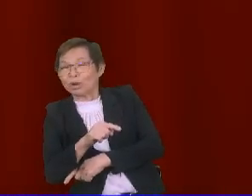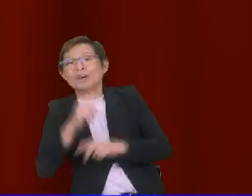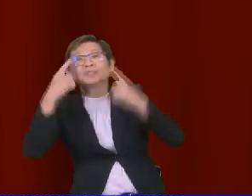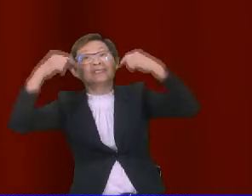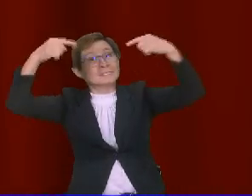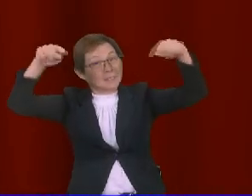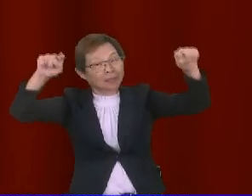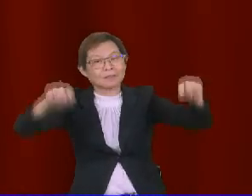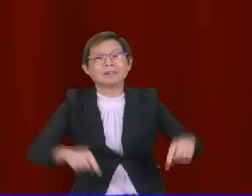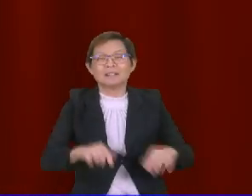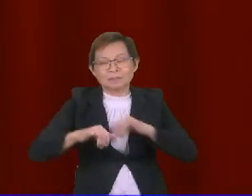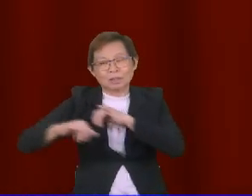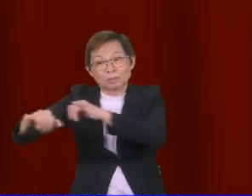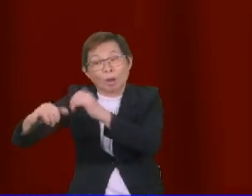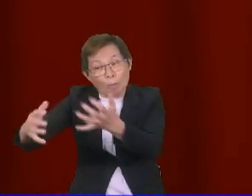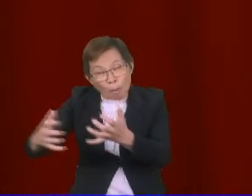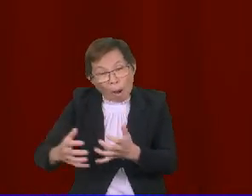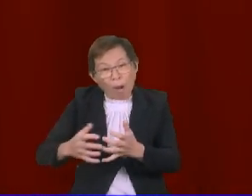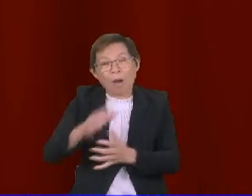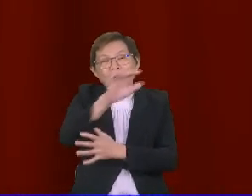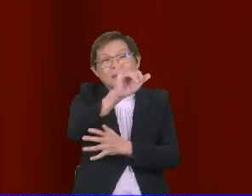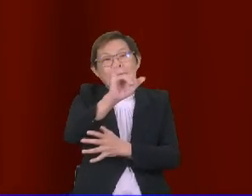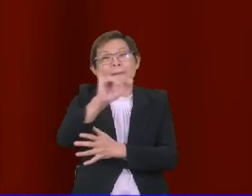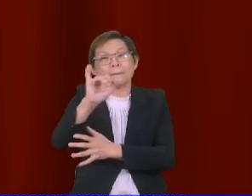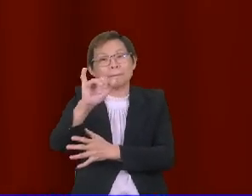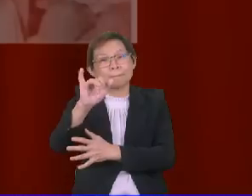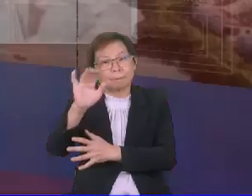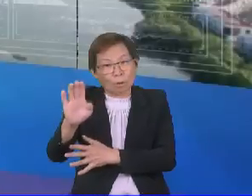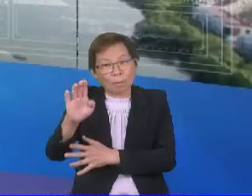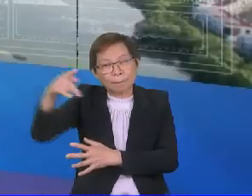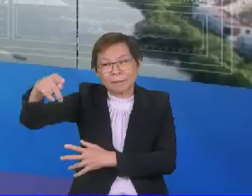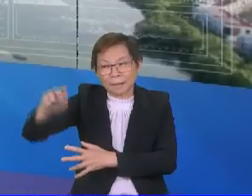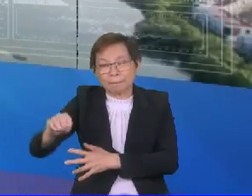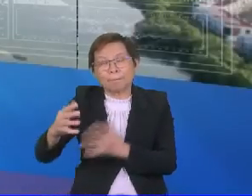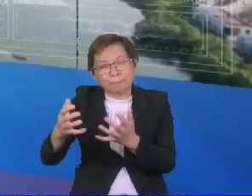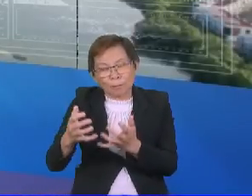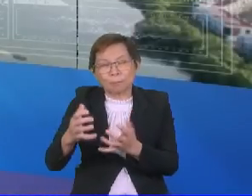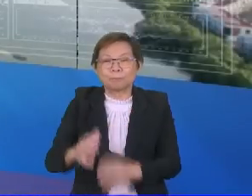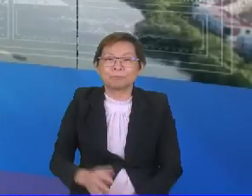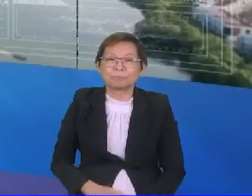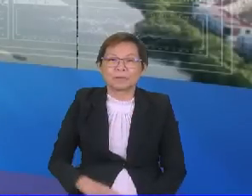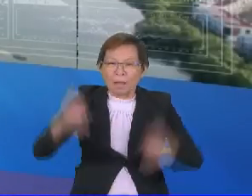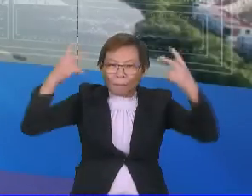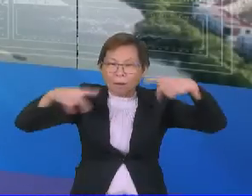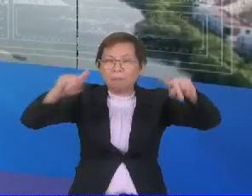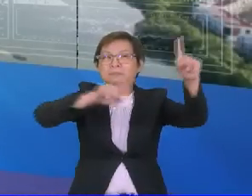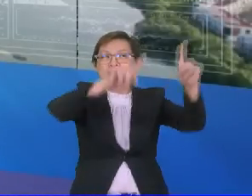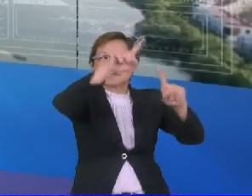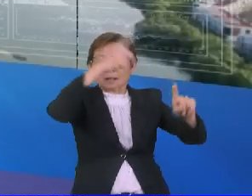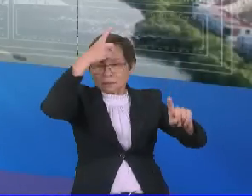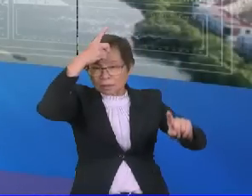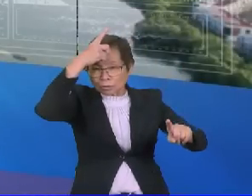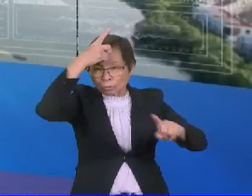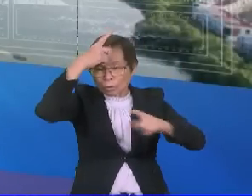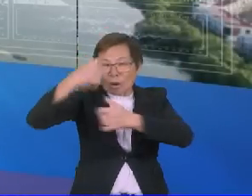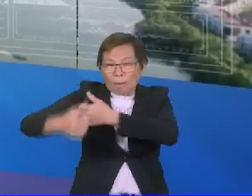direalisasikan selaras dengan hasrat yang amat perdana menteri sementara itu presiden Setelah Datuk